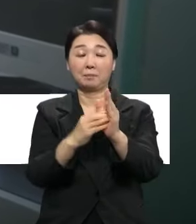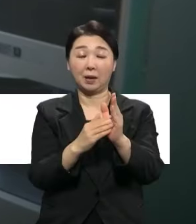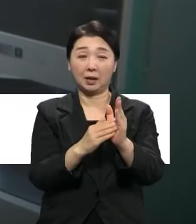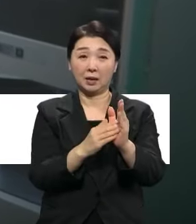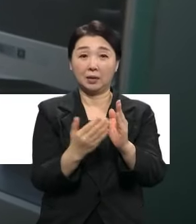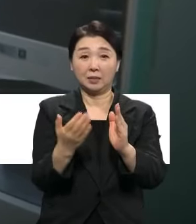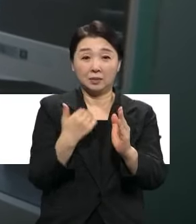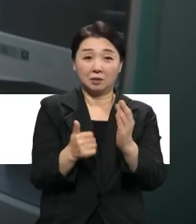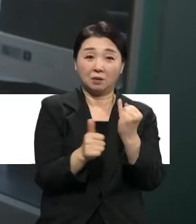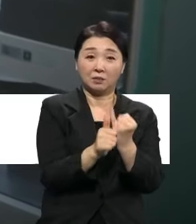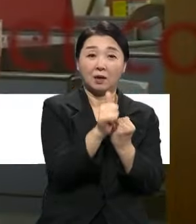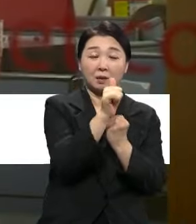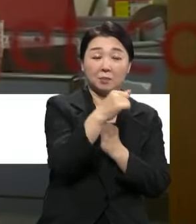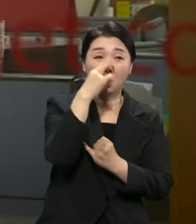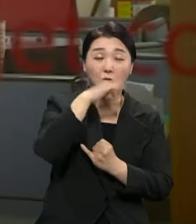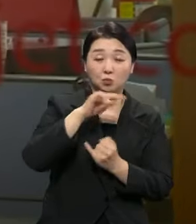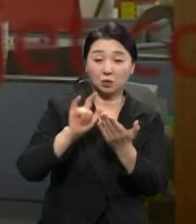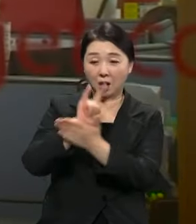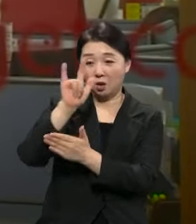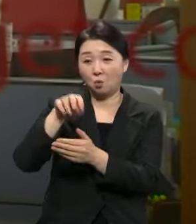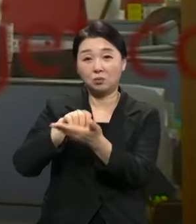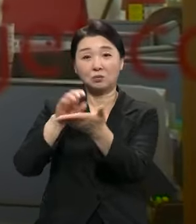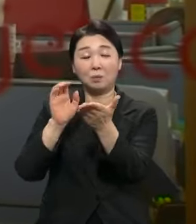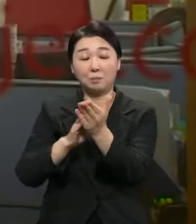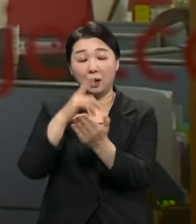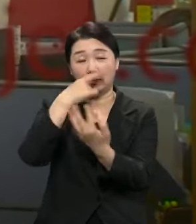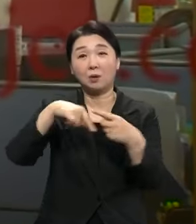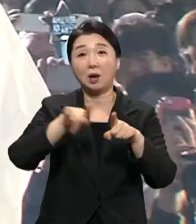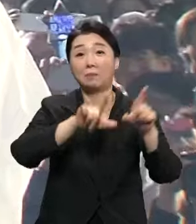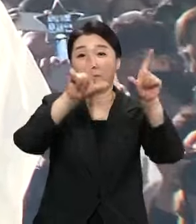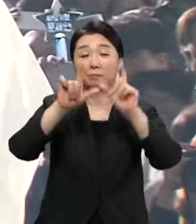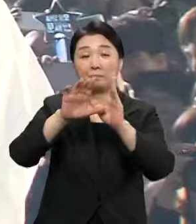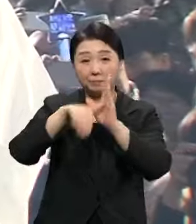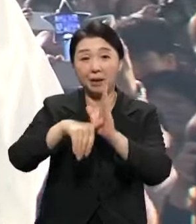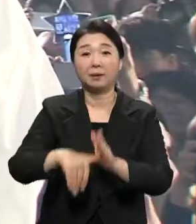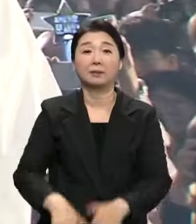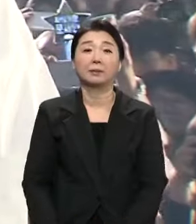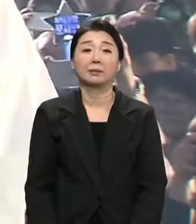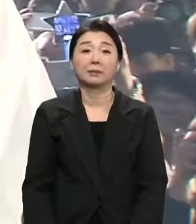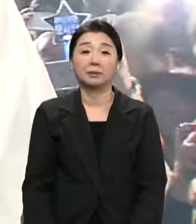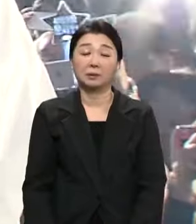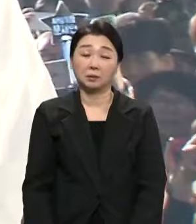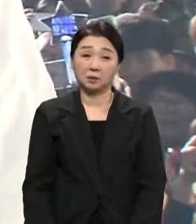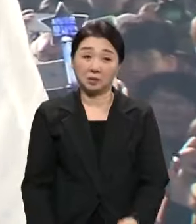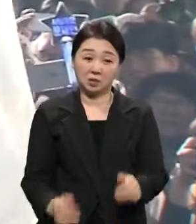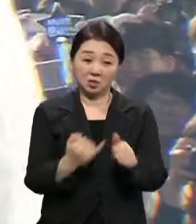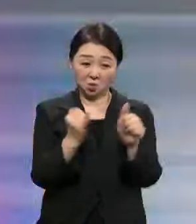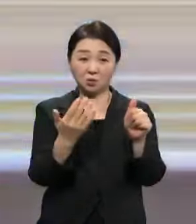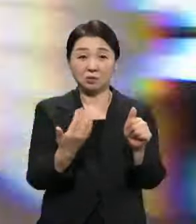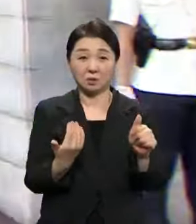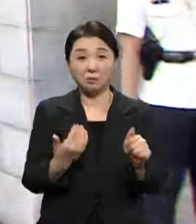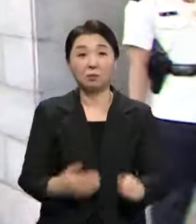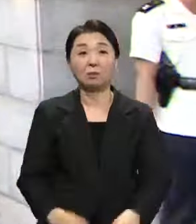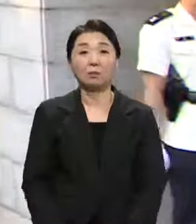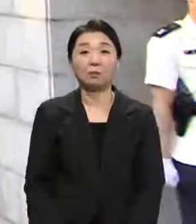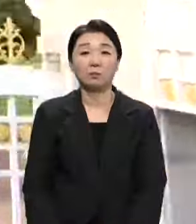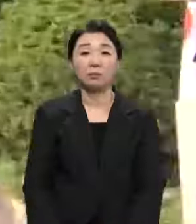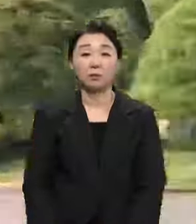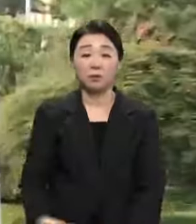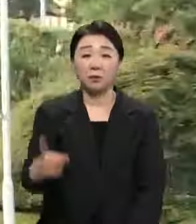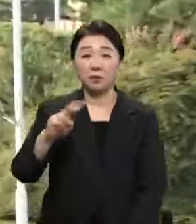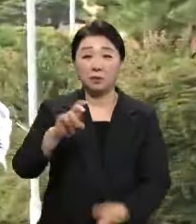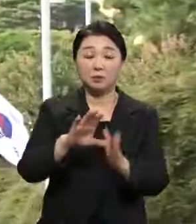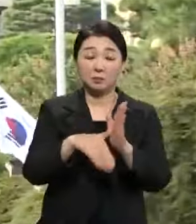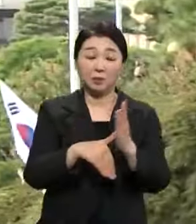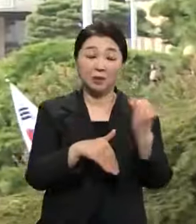씨가 타이 이스타젯에 취업해 함께 태국에 머물 때입니다. 두 사람이 이혼하기 전이기도 합니다. 2020년엔